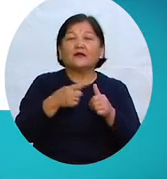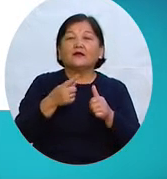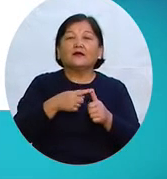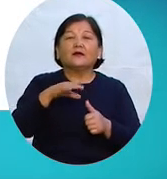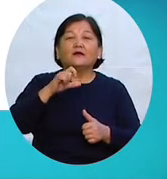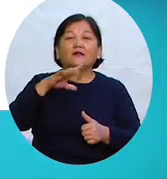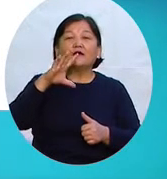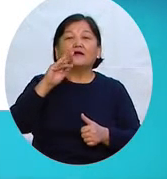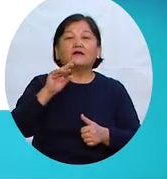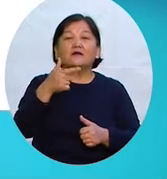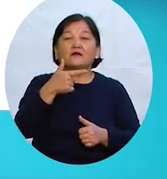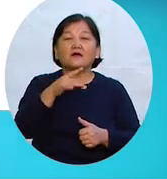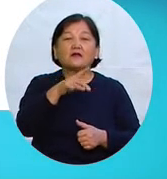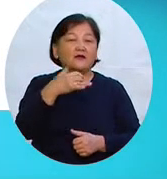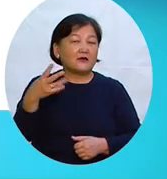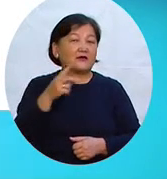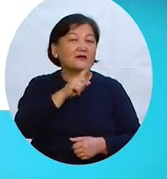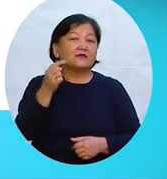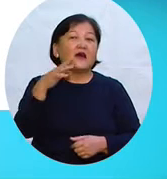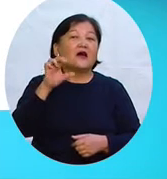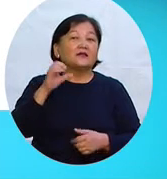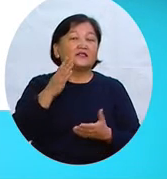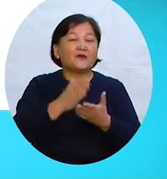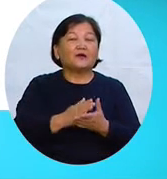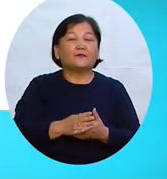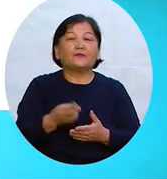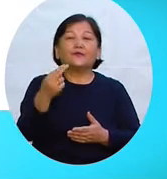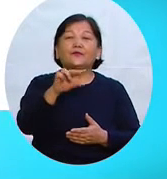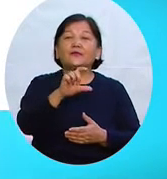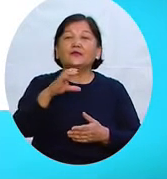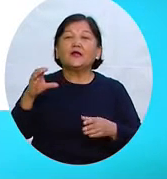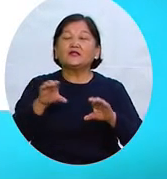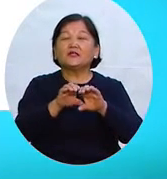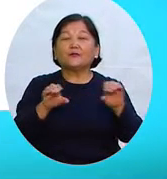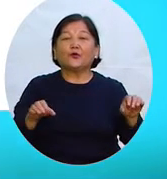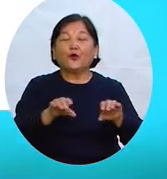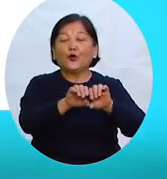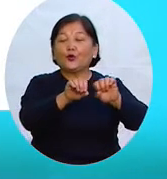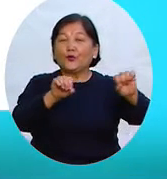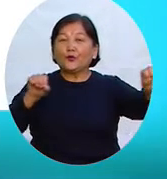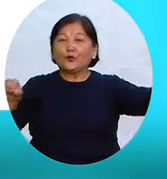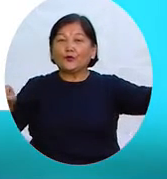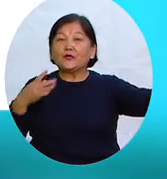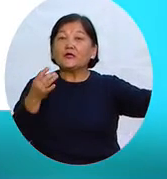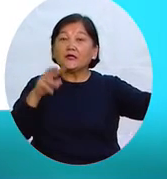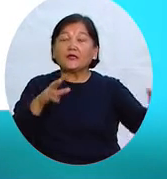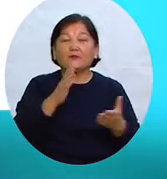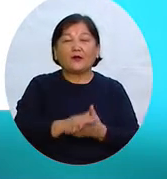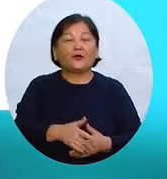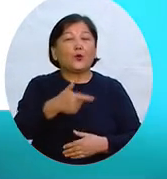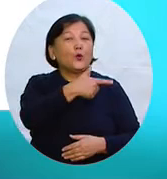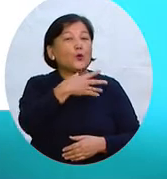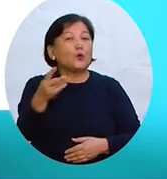гардаг. Зил дээс сур зэргийг сунган датаж хоёр үзүүрийг нь гадсанд бэхэлсэн хэрэглэл. Гүн